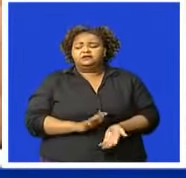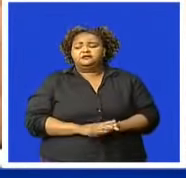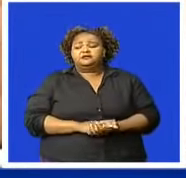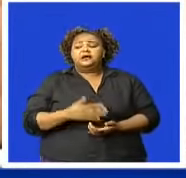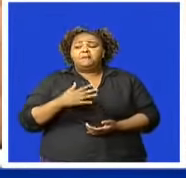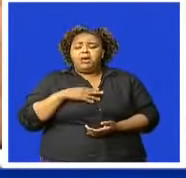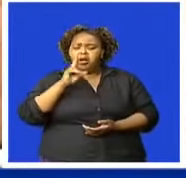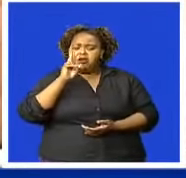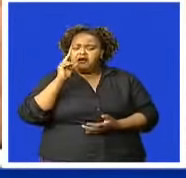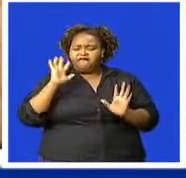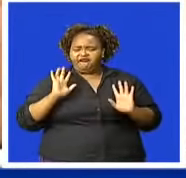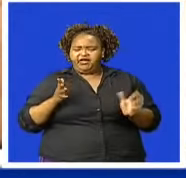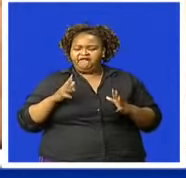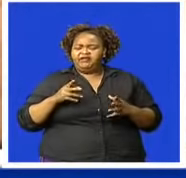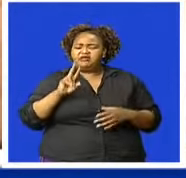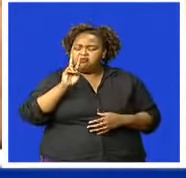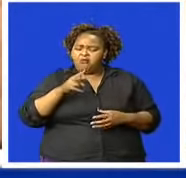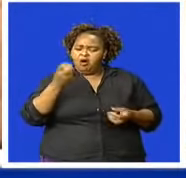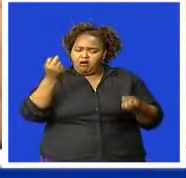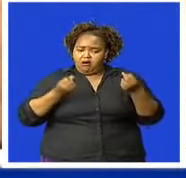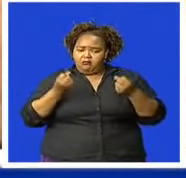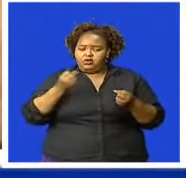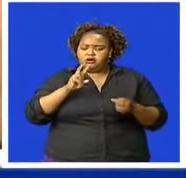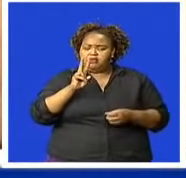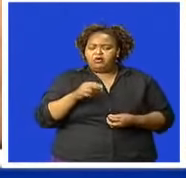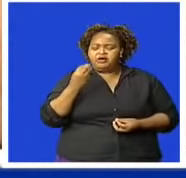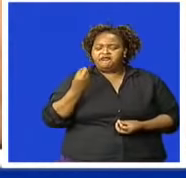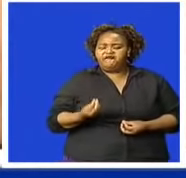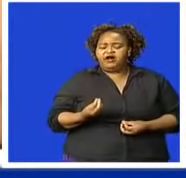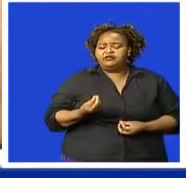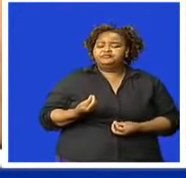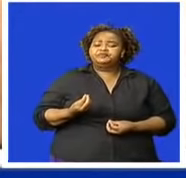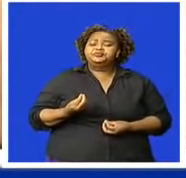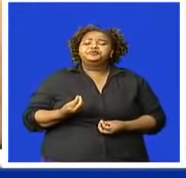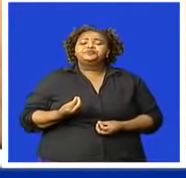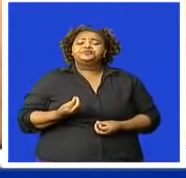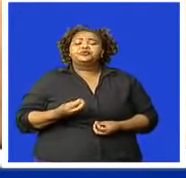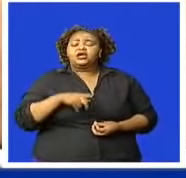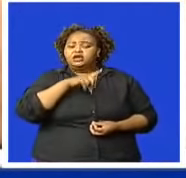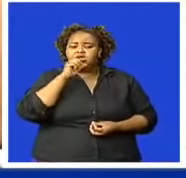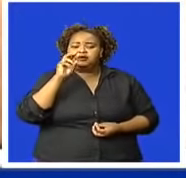Wecala ngikubonile ngibone lomphana lo lomncane Cebo.